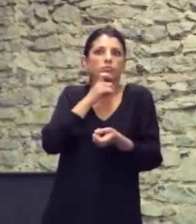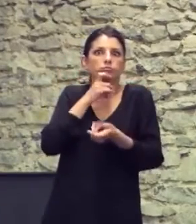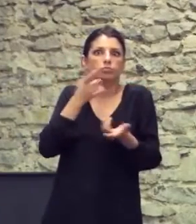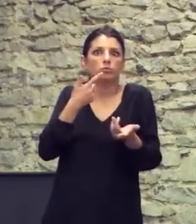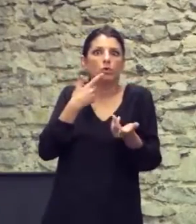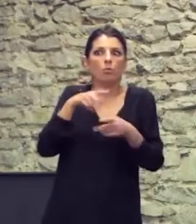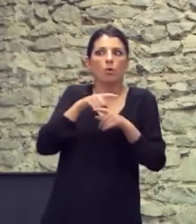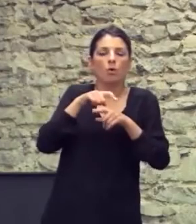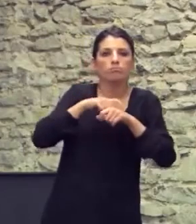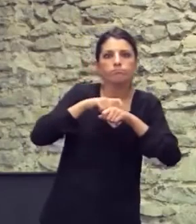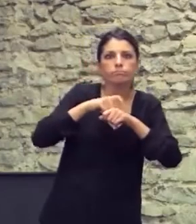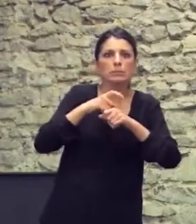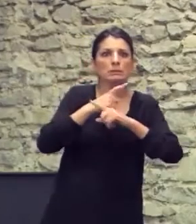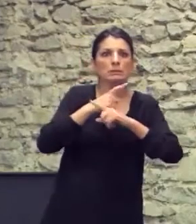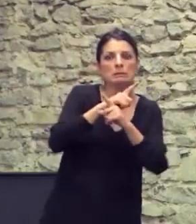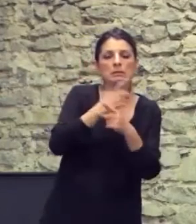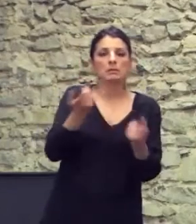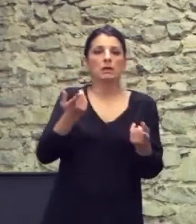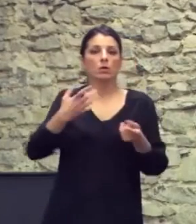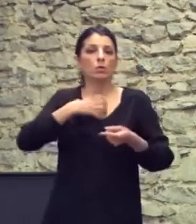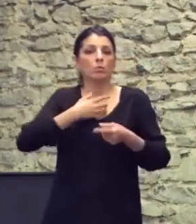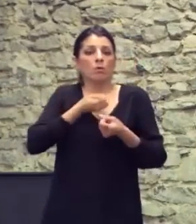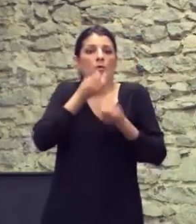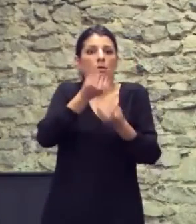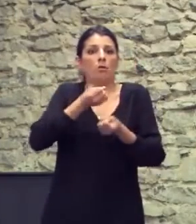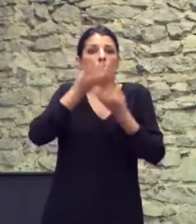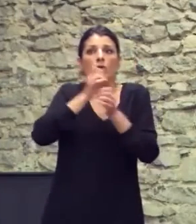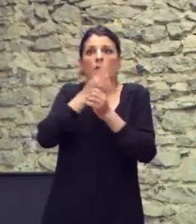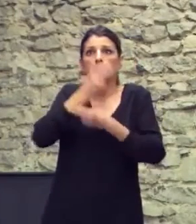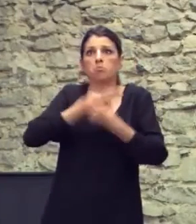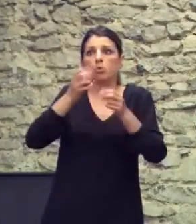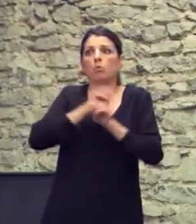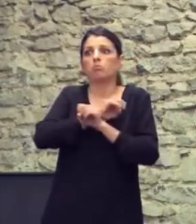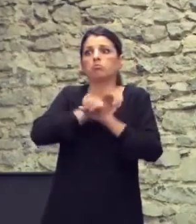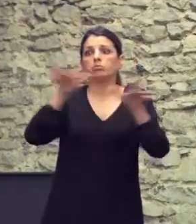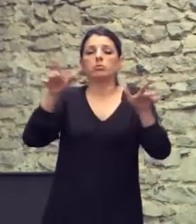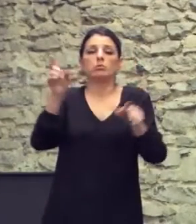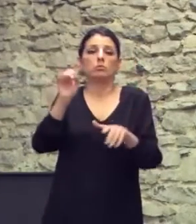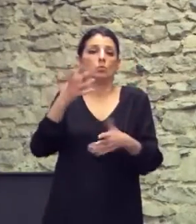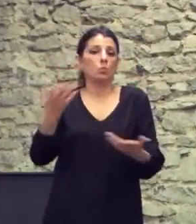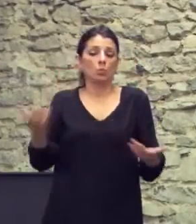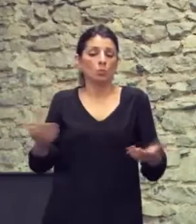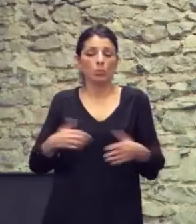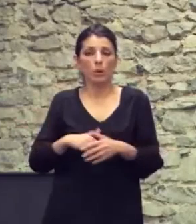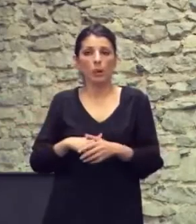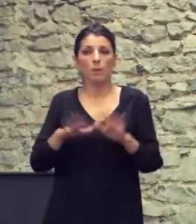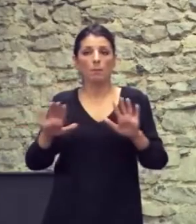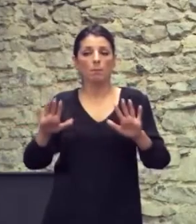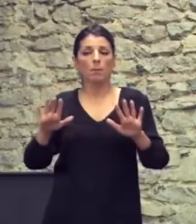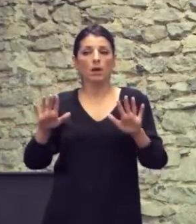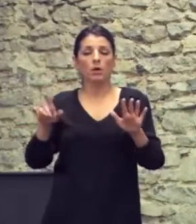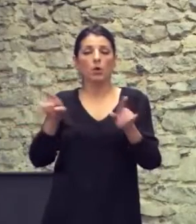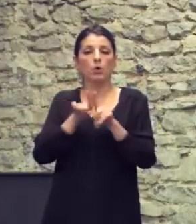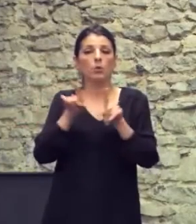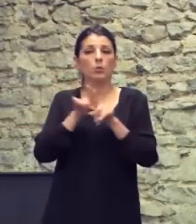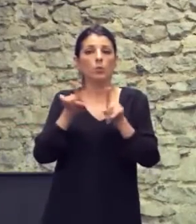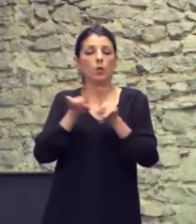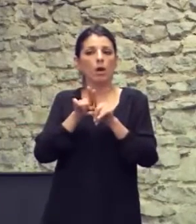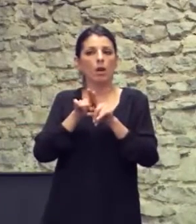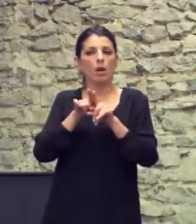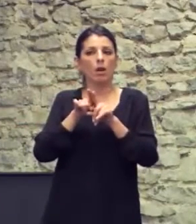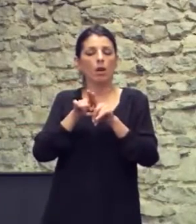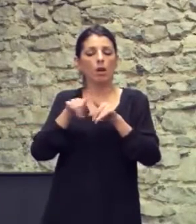superlandua eta superdel otro mundo? Ez. Baina bazegoen pertsona bat, gure antzerakoa, gure pasillo berdinetan